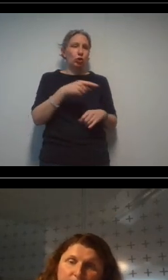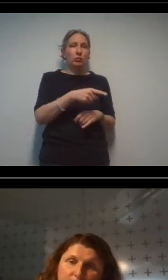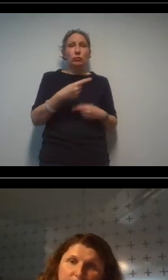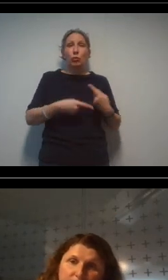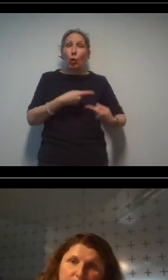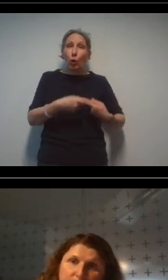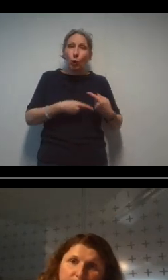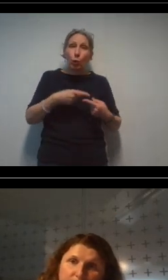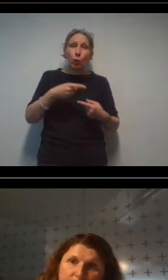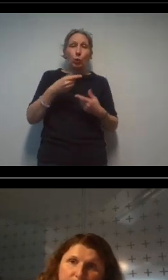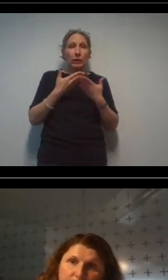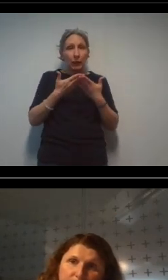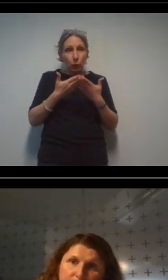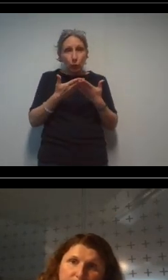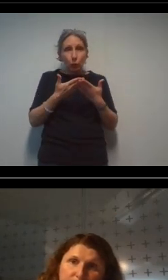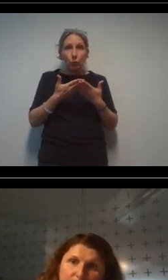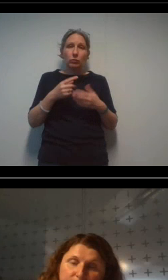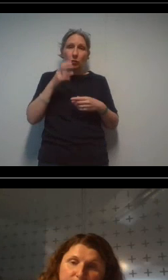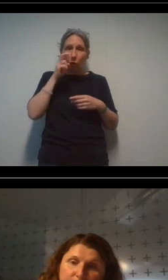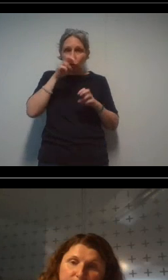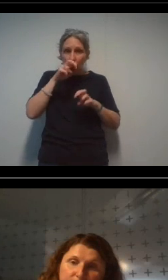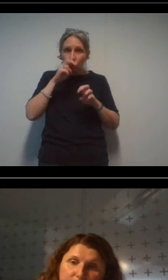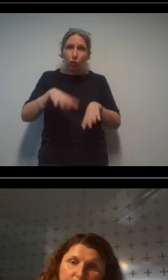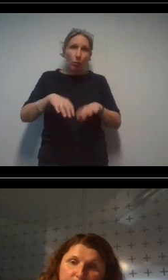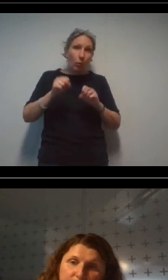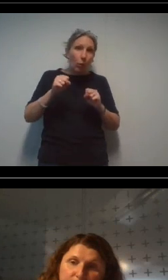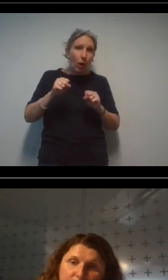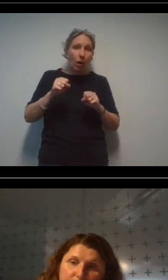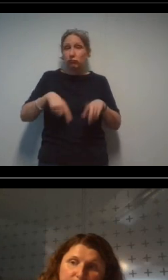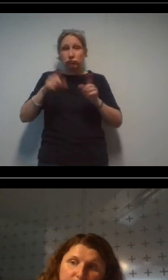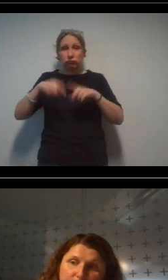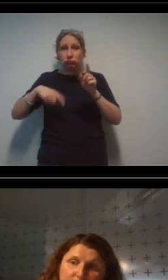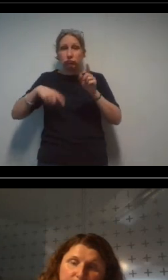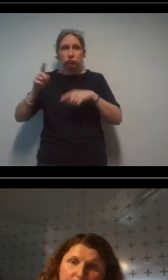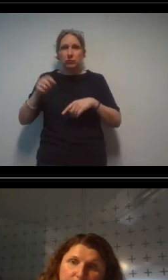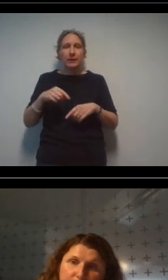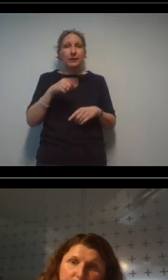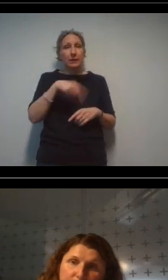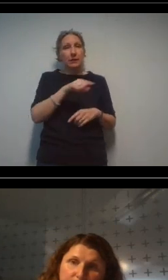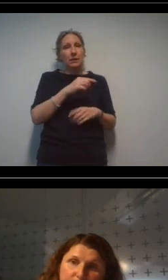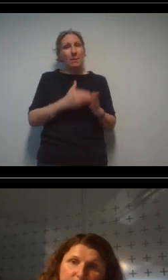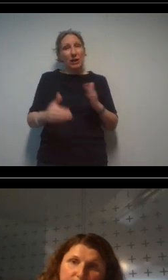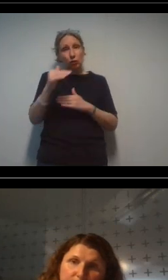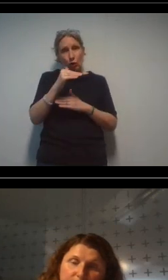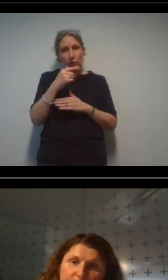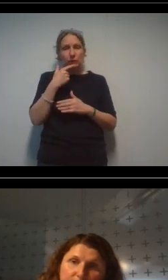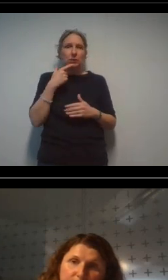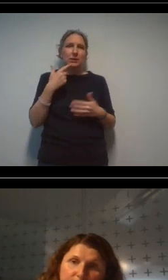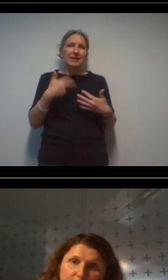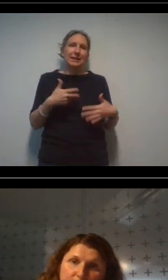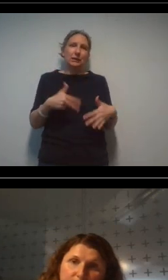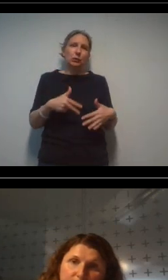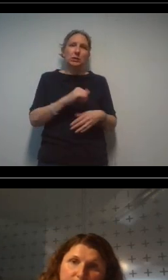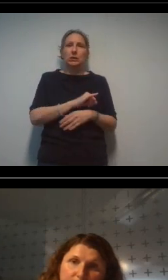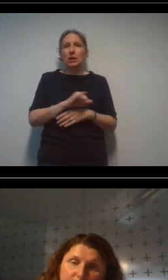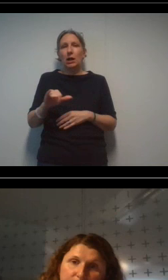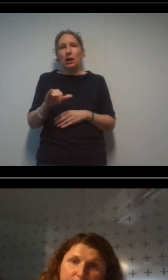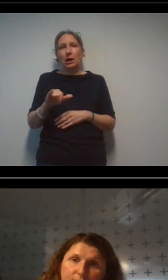en recherche d'emploi, en emploi, peu importe, qui a des objectifs très différents. Ce sont des jeunes majeurs, donc qui ont entre 18